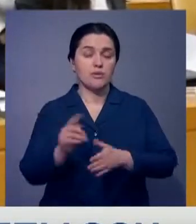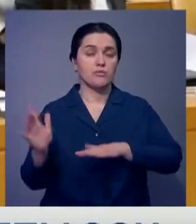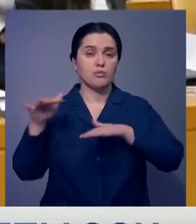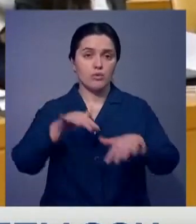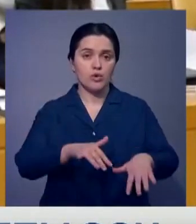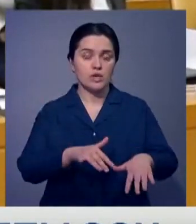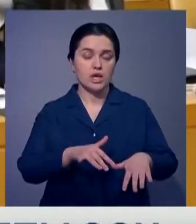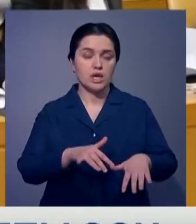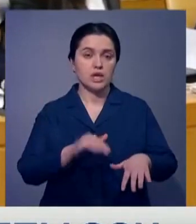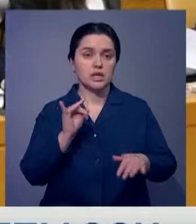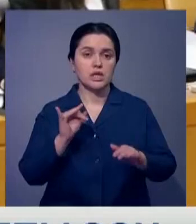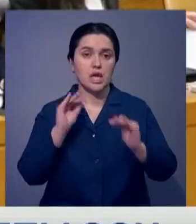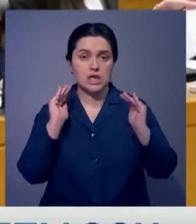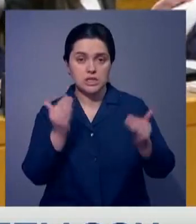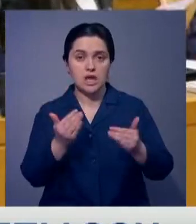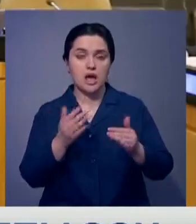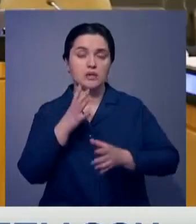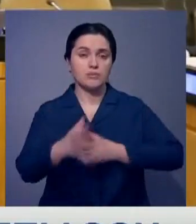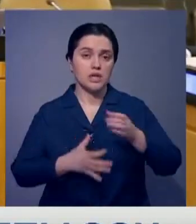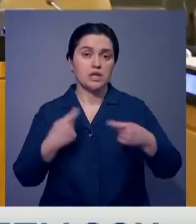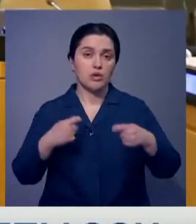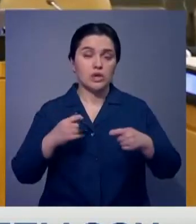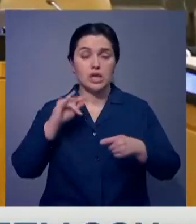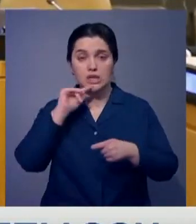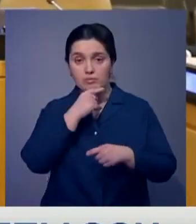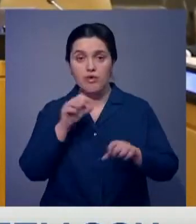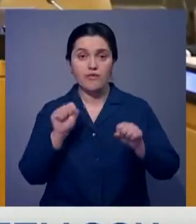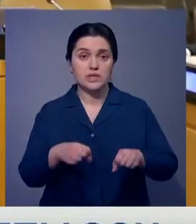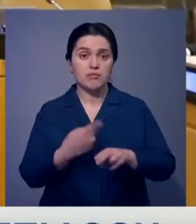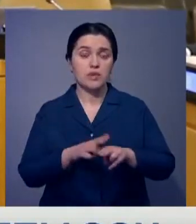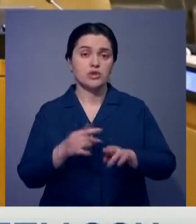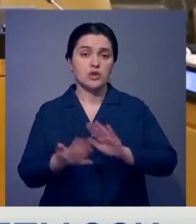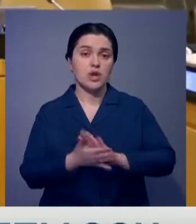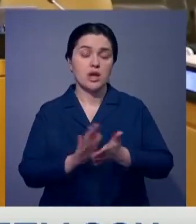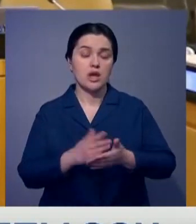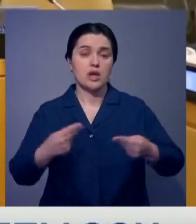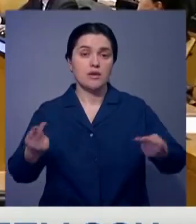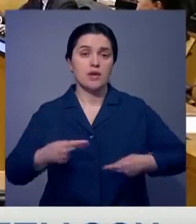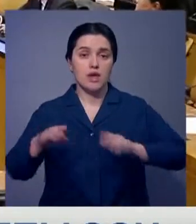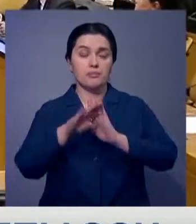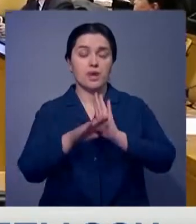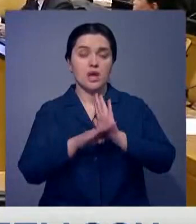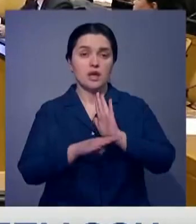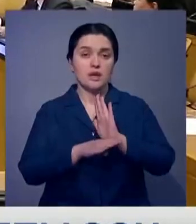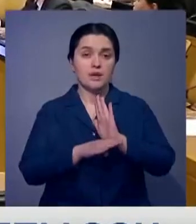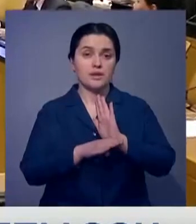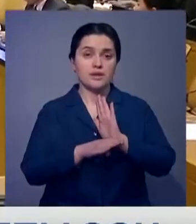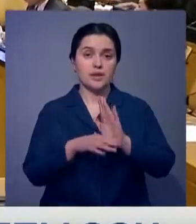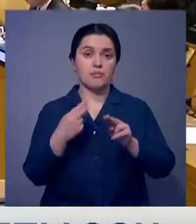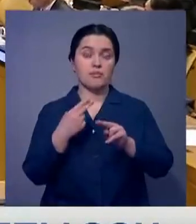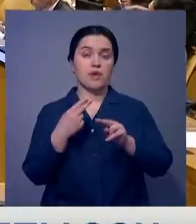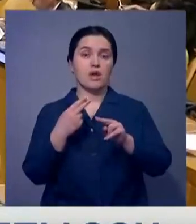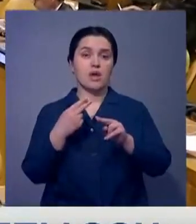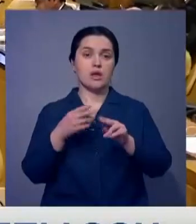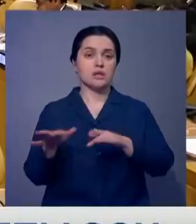изолированностью от мировых торговых и экономических возможностей. Несмотря на принятые декларации и программы действий, заметного прогресса в преодолении современных